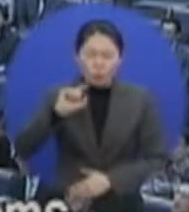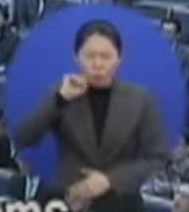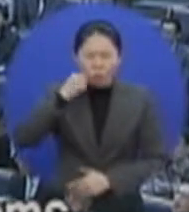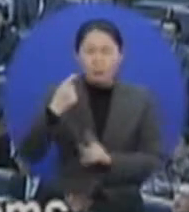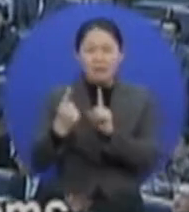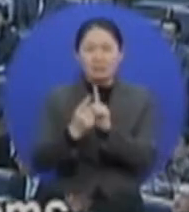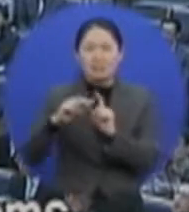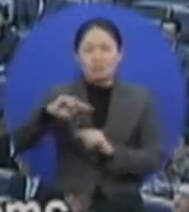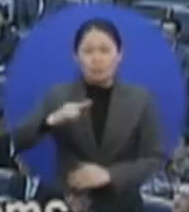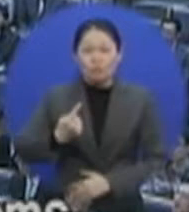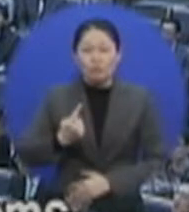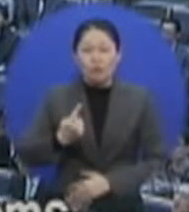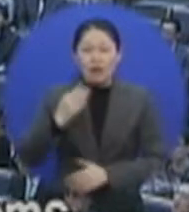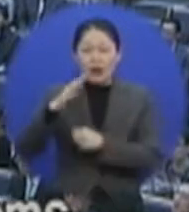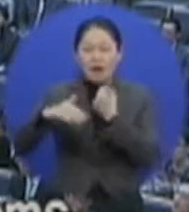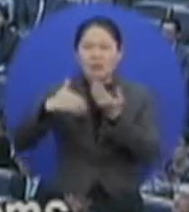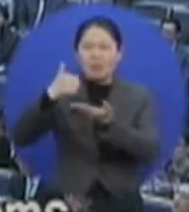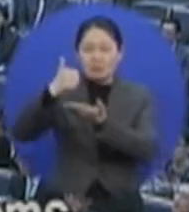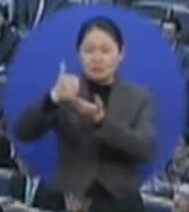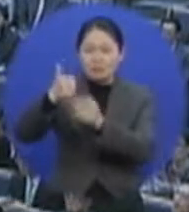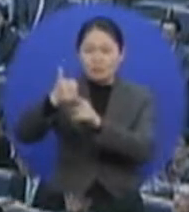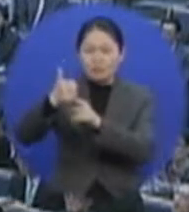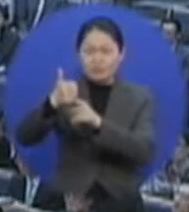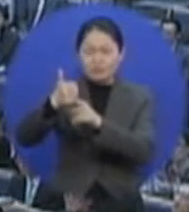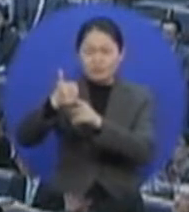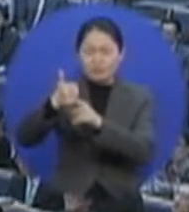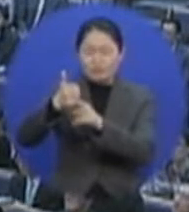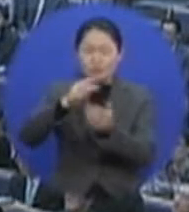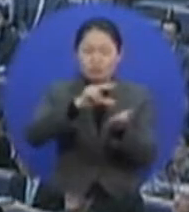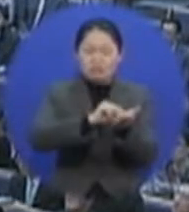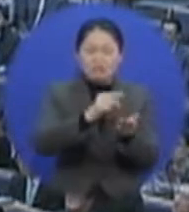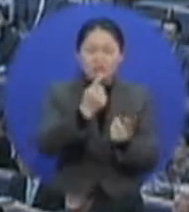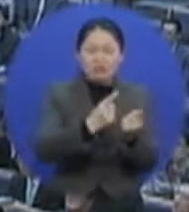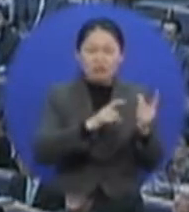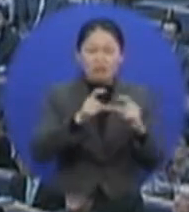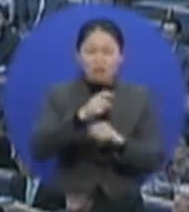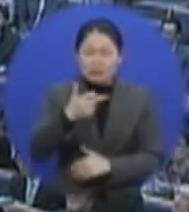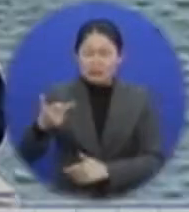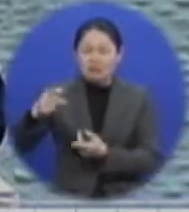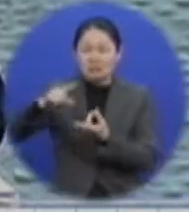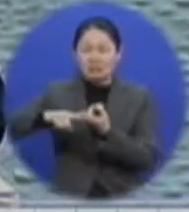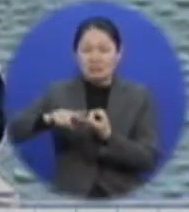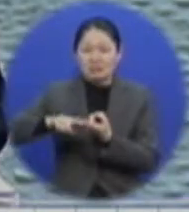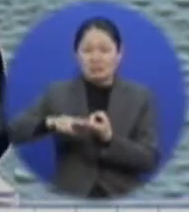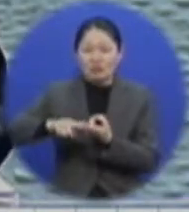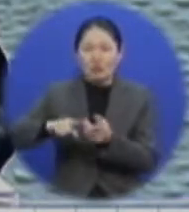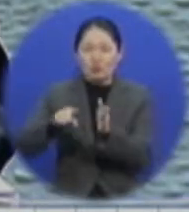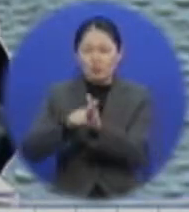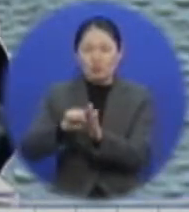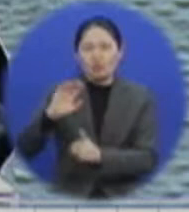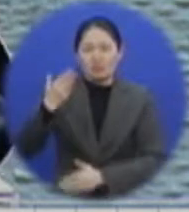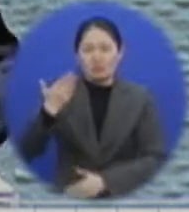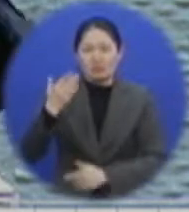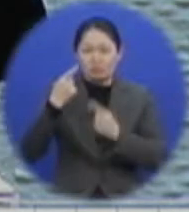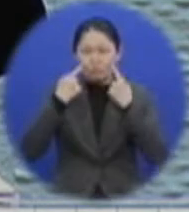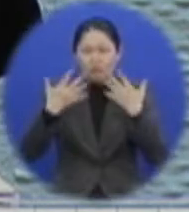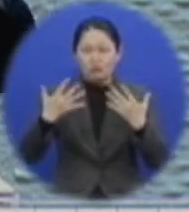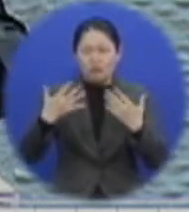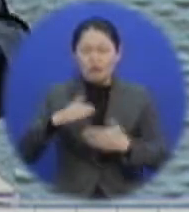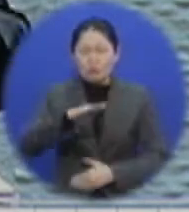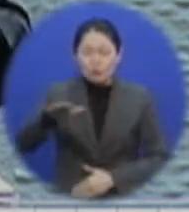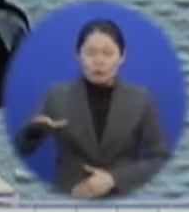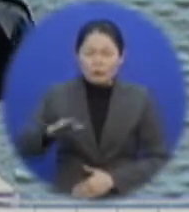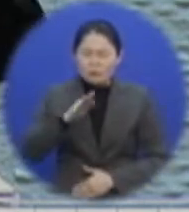만나도 하나님은 문제보다 더 크다는 사실을 분명히 미트 셔야 합니다 우리에게는 아주